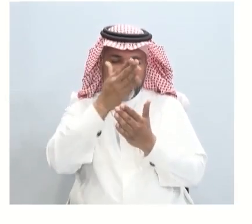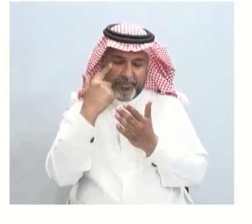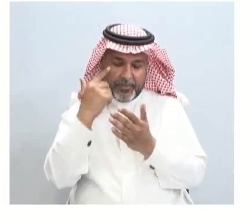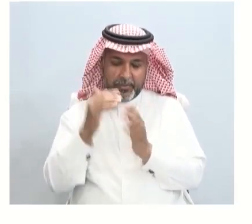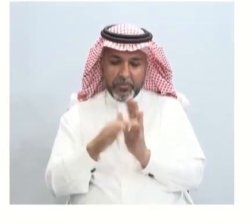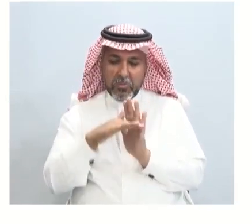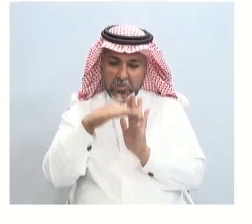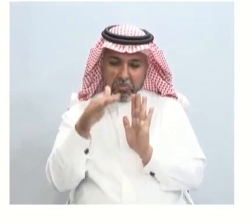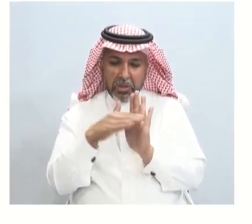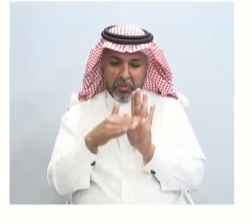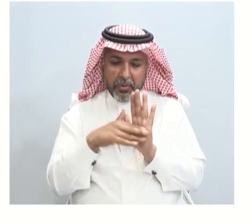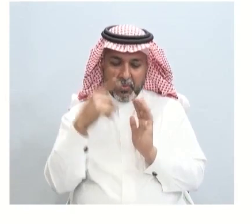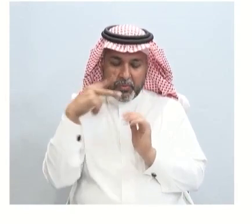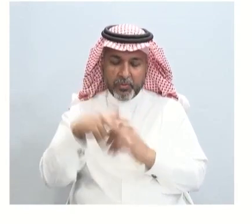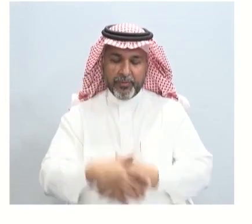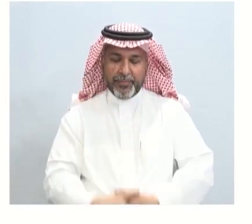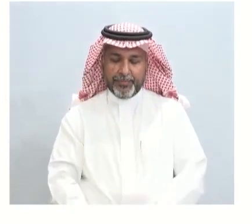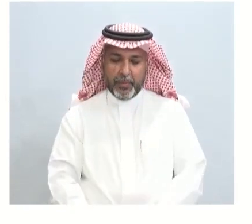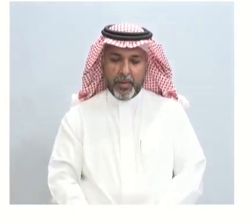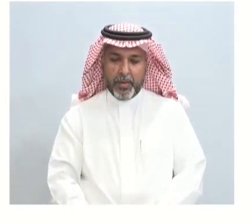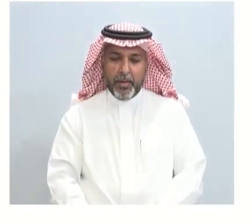تمثيل دوال الظل بيانيا